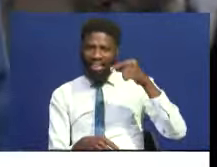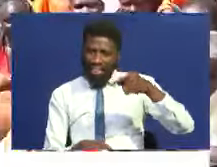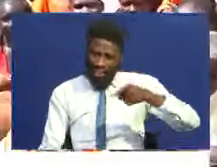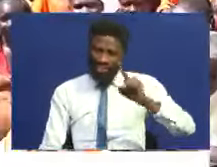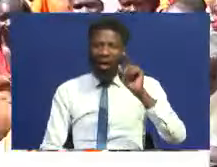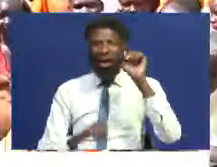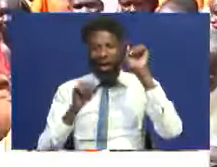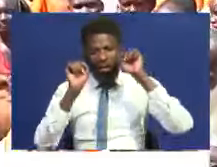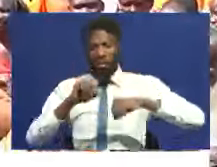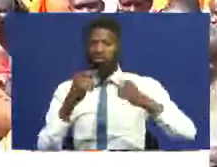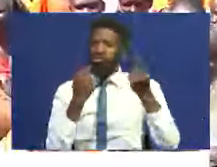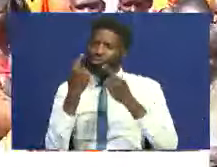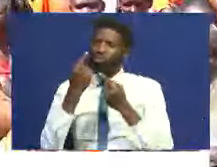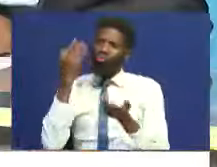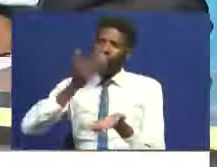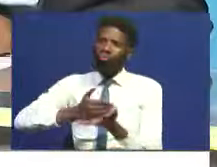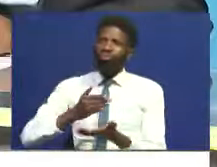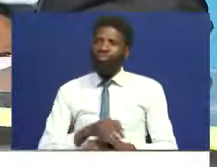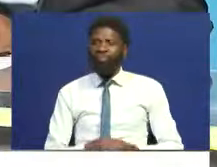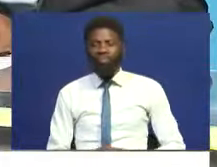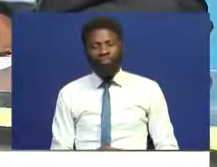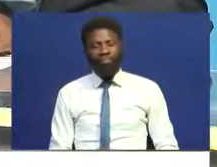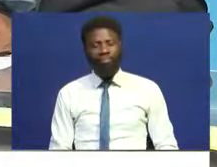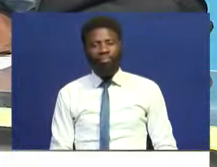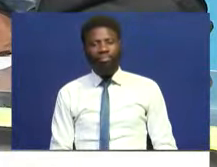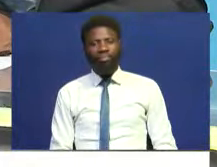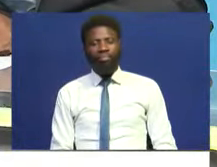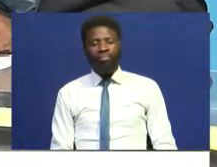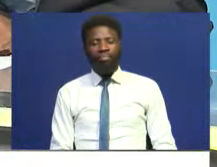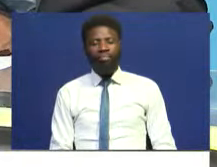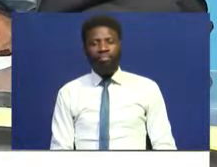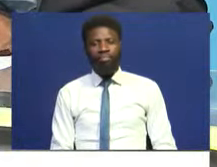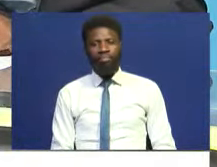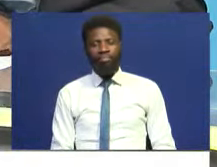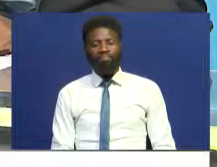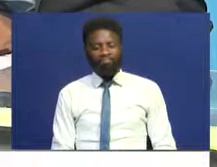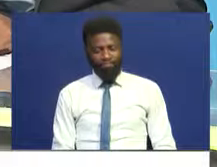kusema kitu ya haki. Kwa sababu ya muda nataka na